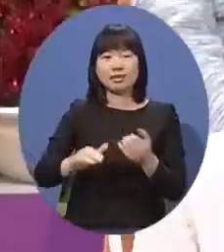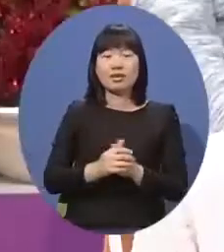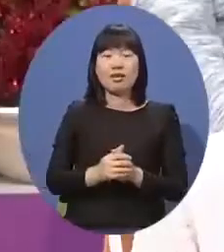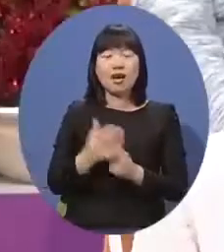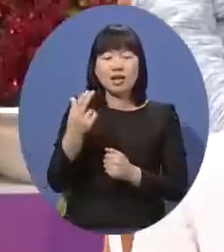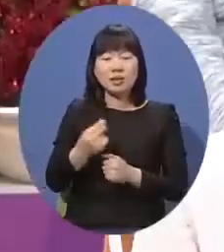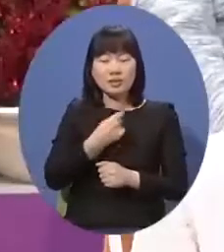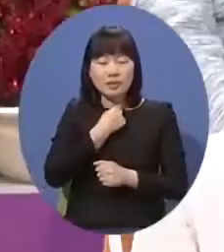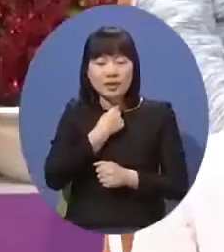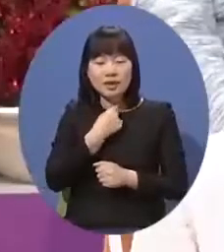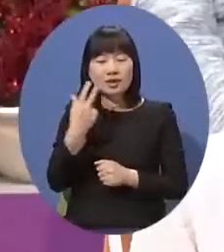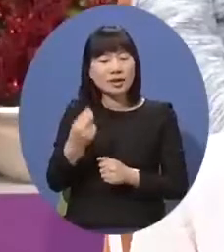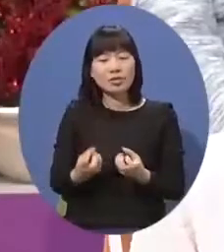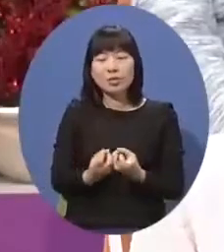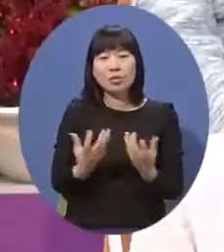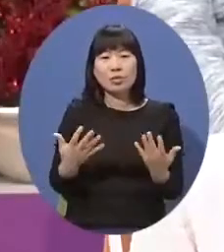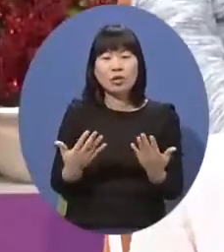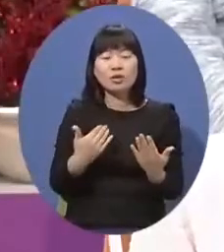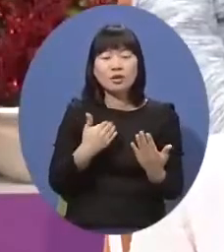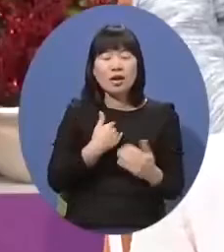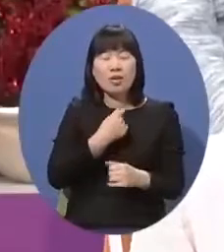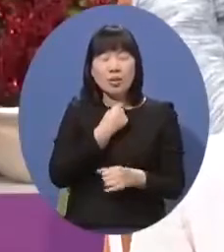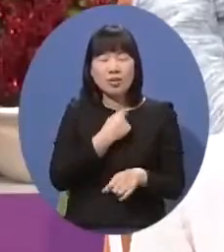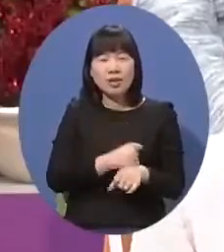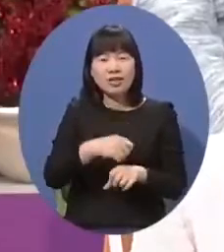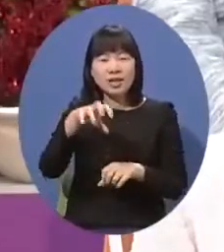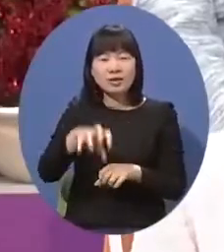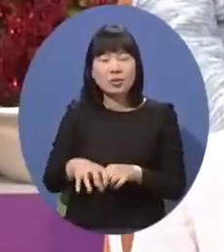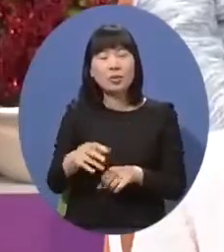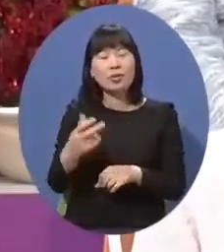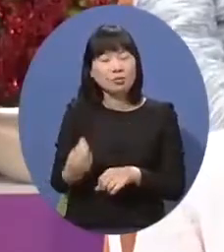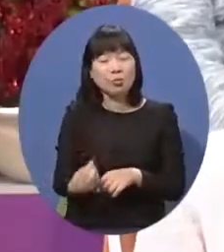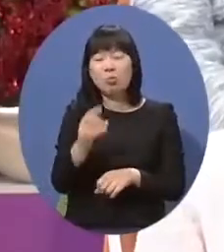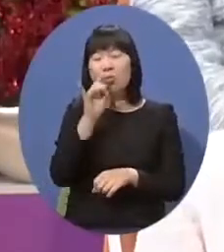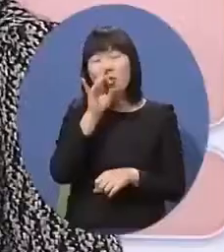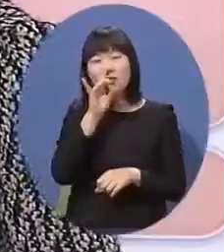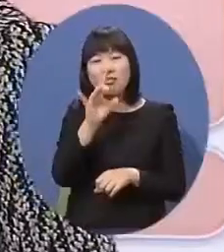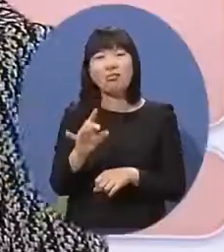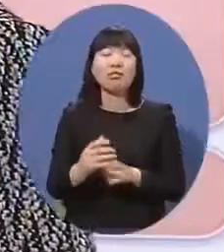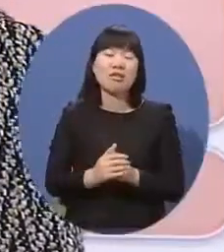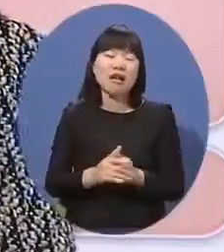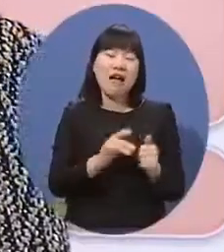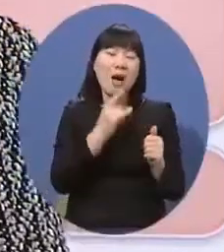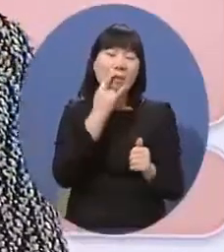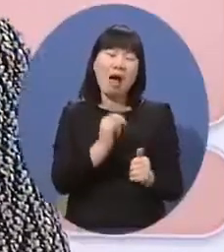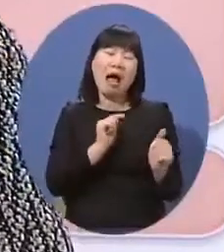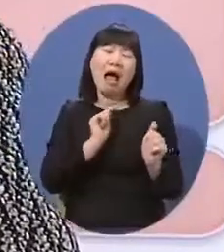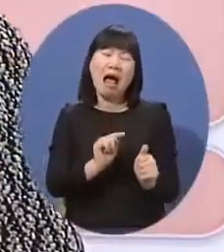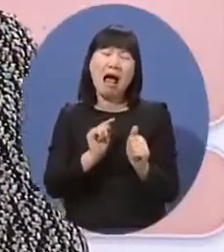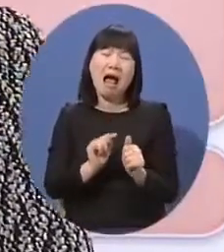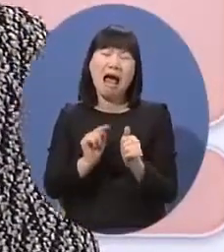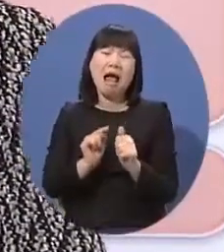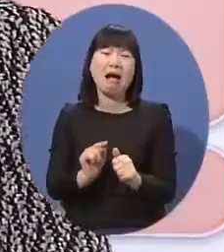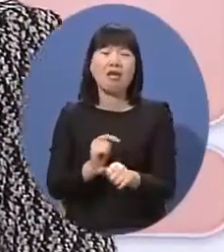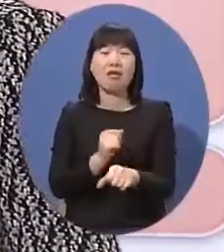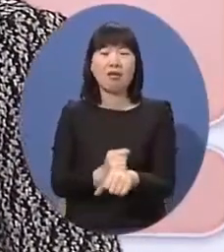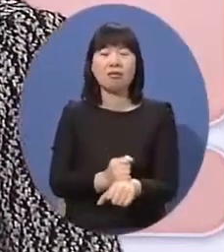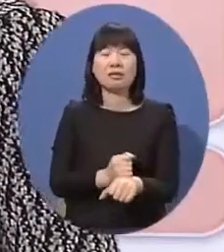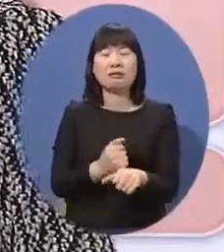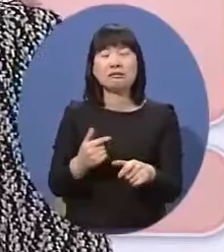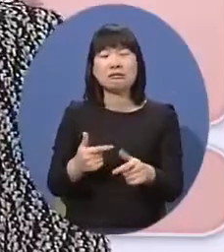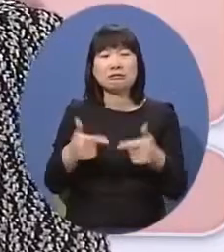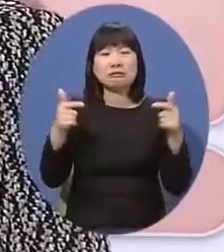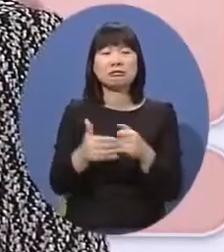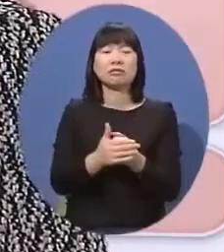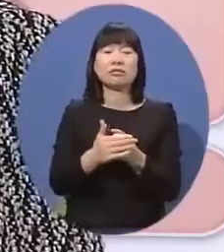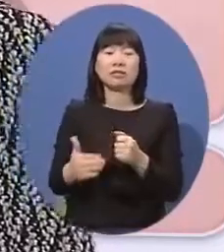싸고 싶을 때쌀 수가 없고, 자기가 선호하는 장소에 쌀 수도 없어요. 뭐 이래라 저래라 뭐 이런 요구들이